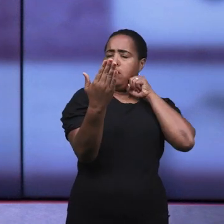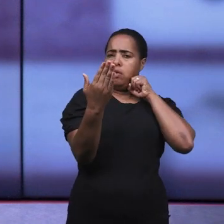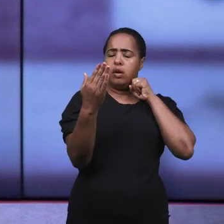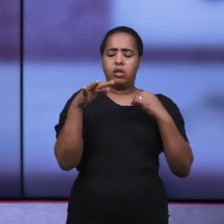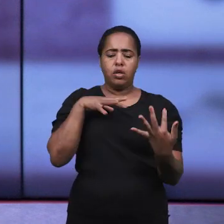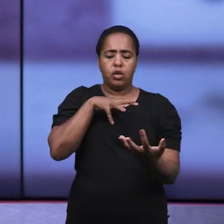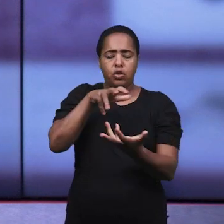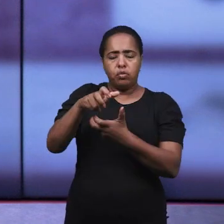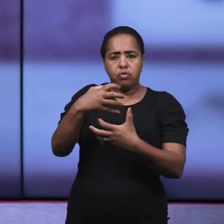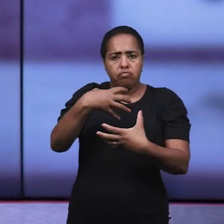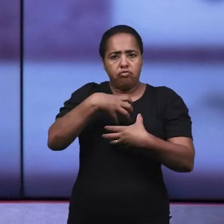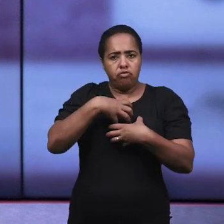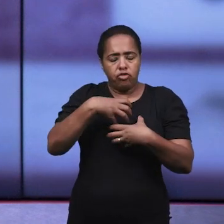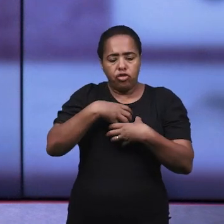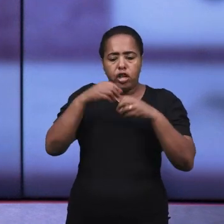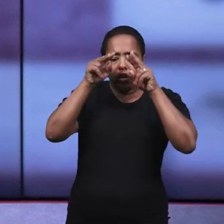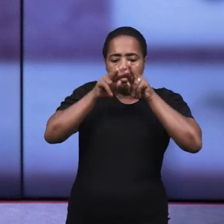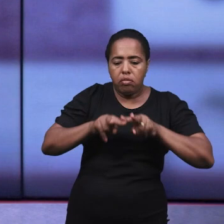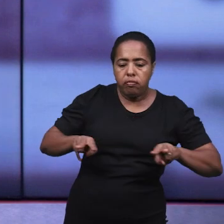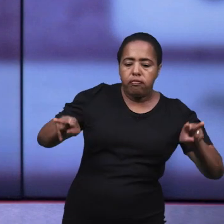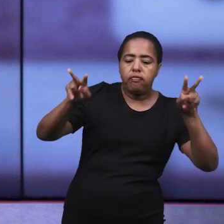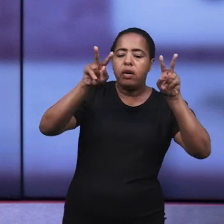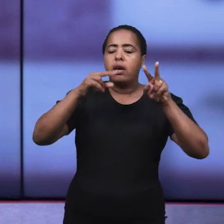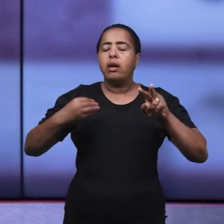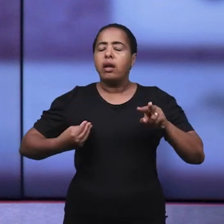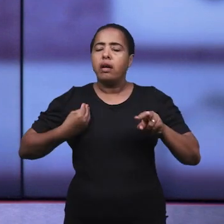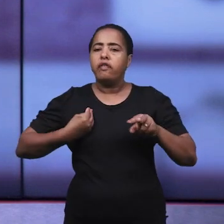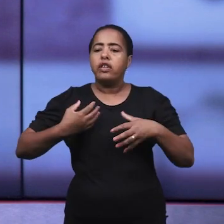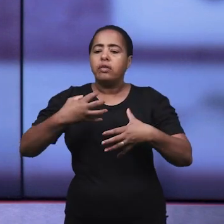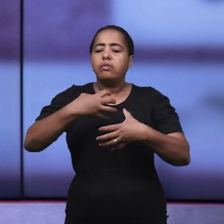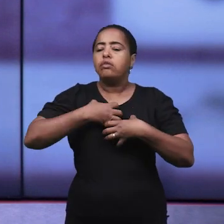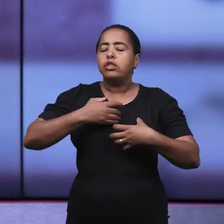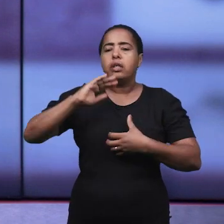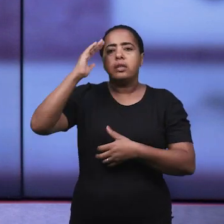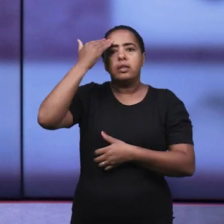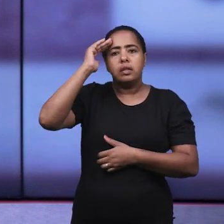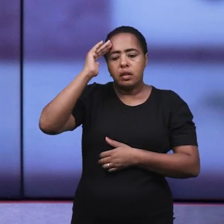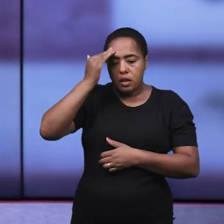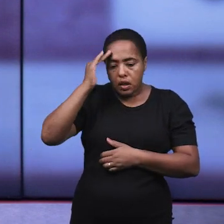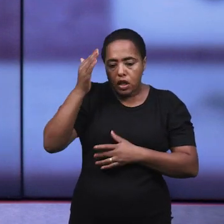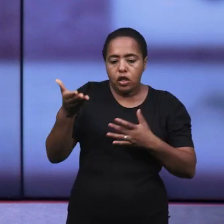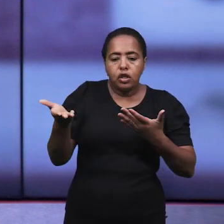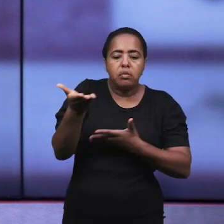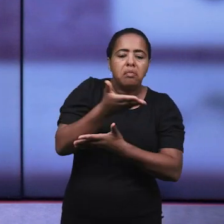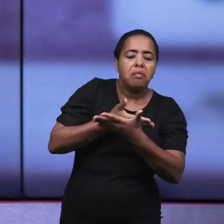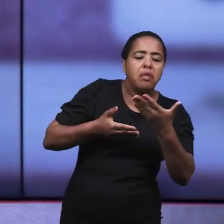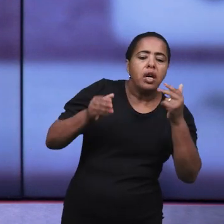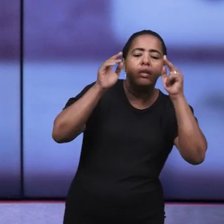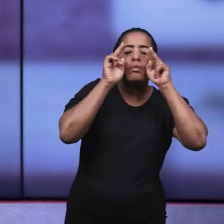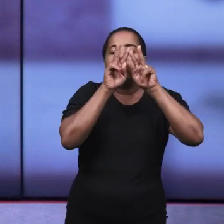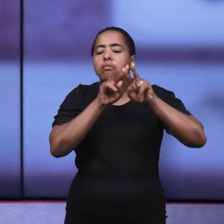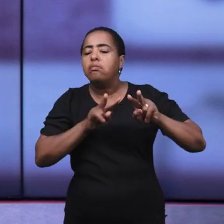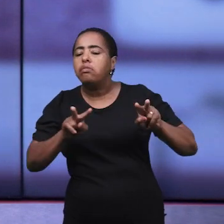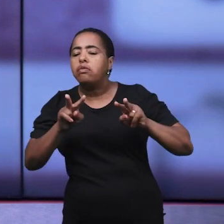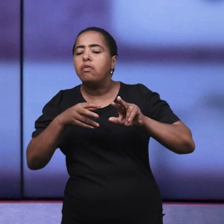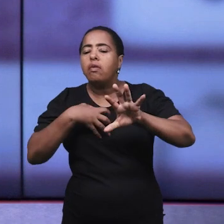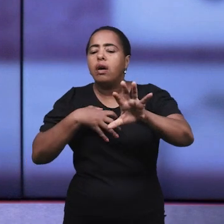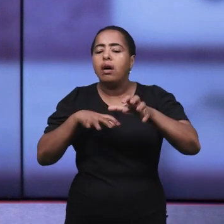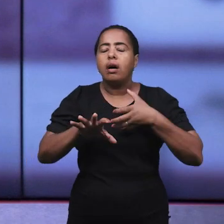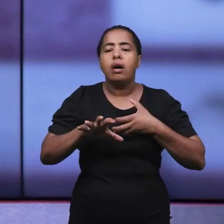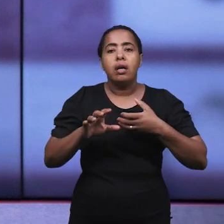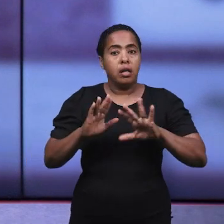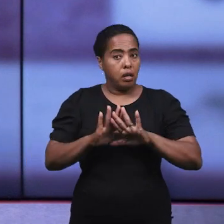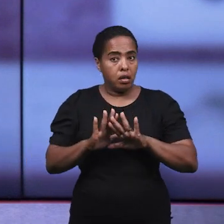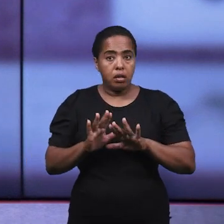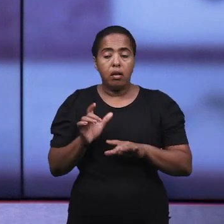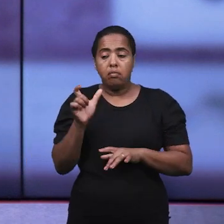notre compréhension du monde, notre manière de voir la vie, notre manière de comprendre l'autre. C'est